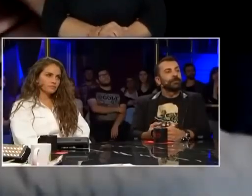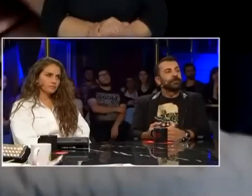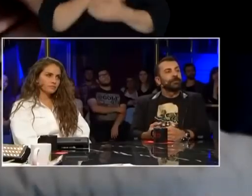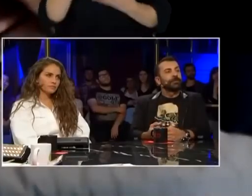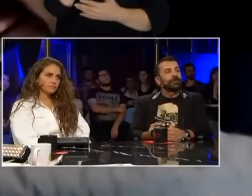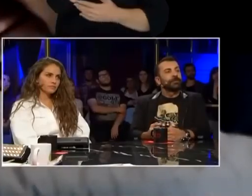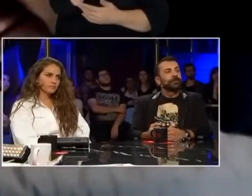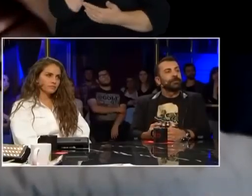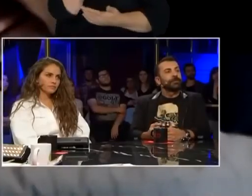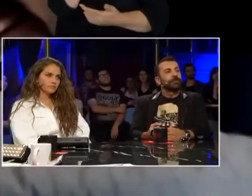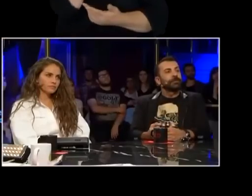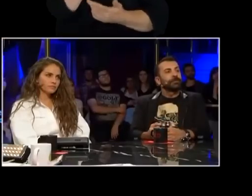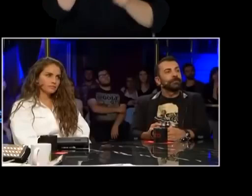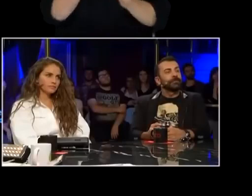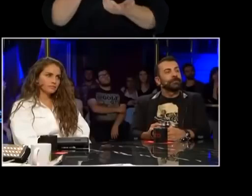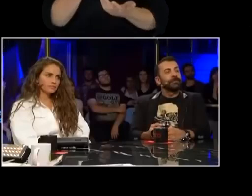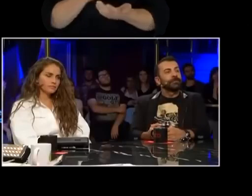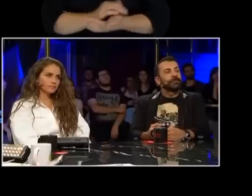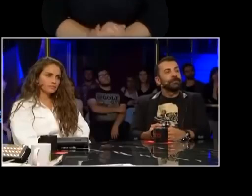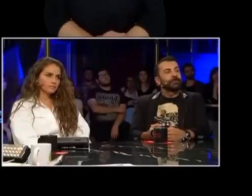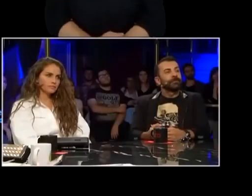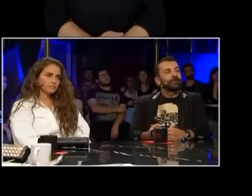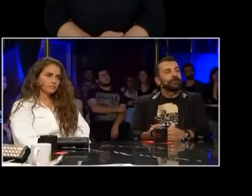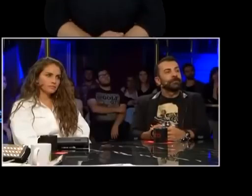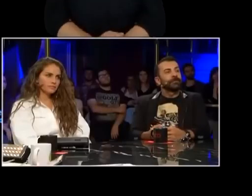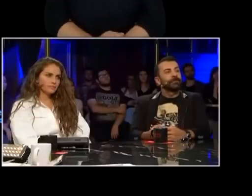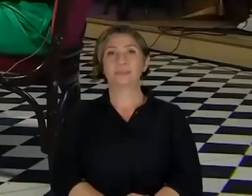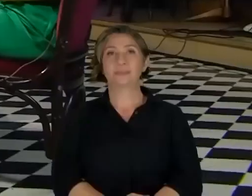Ama kolay mıdır bir şarkı yaratmak?